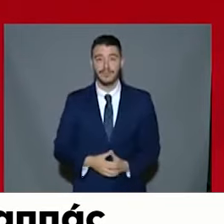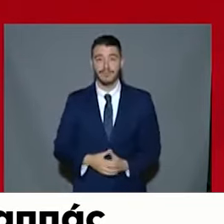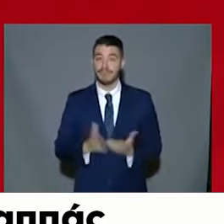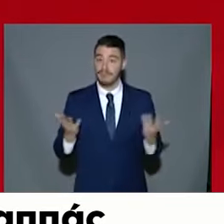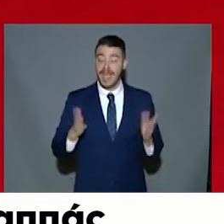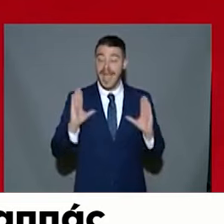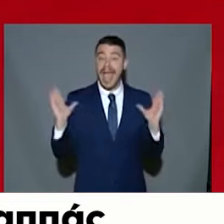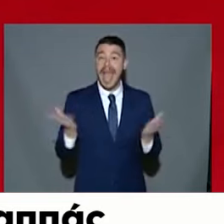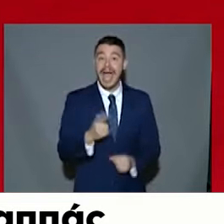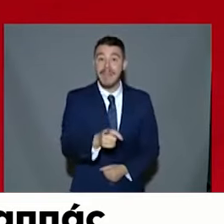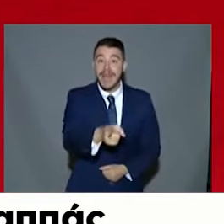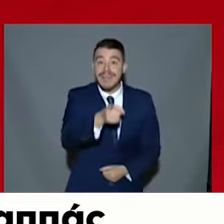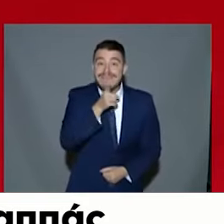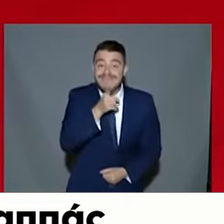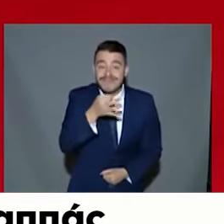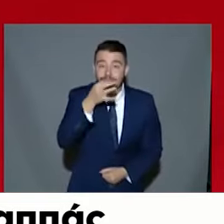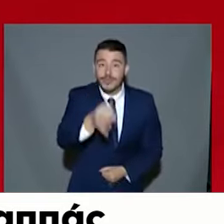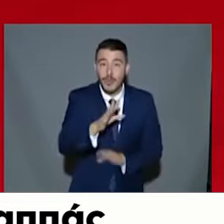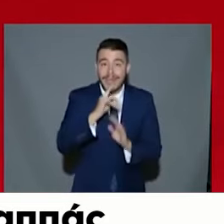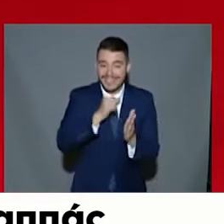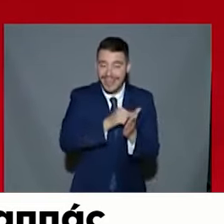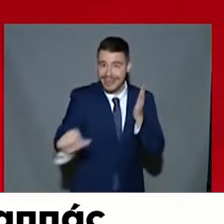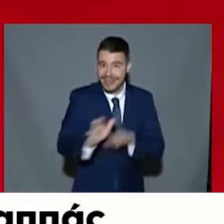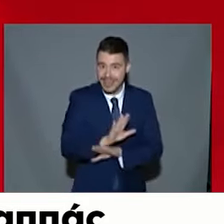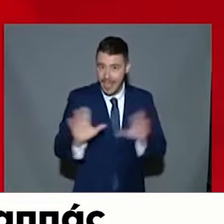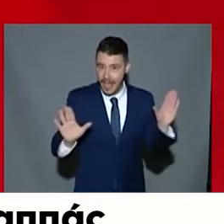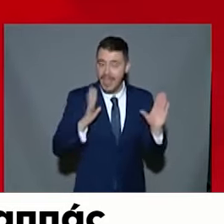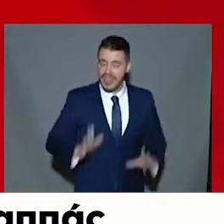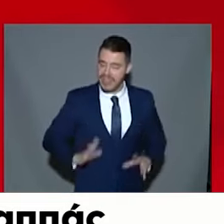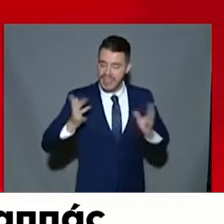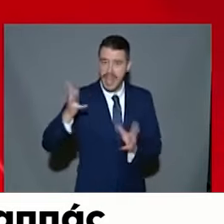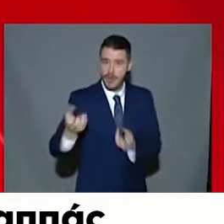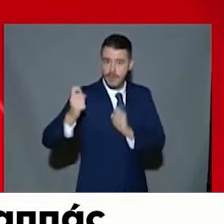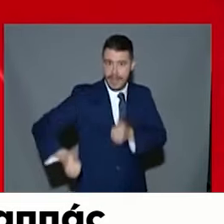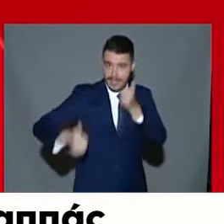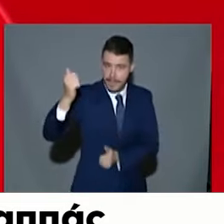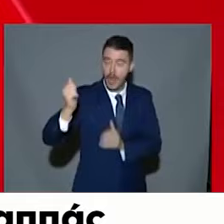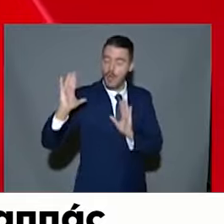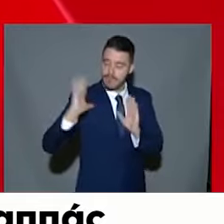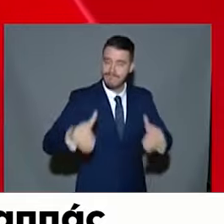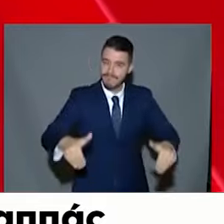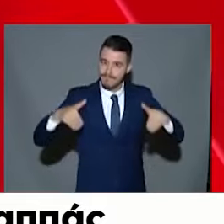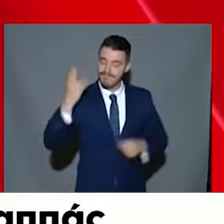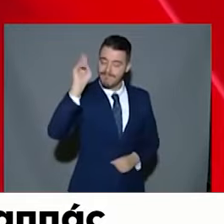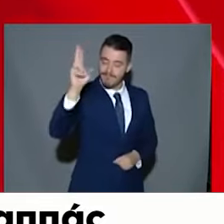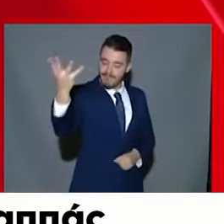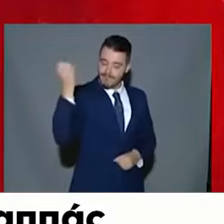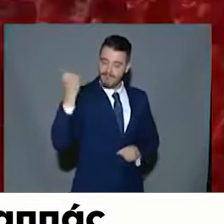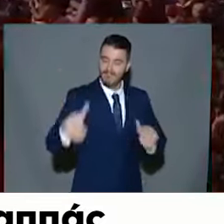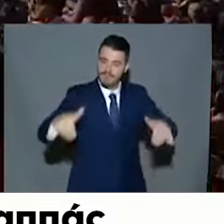για να εκλεγεί πρόεδρος και αυτοί τον στήριξαν και στην κόντρα που είχε με τα στελέχη που αποχώρησαν. Είπαν στην πρότασή τους για τη δημιουργία